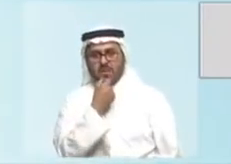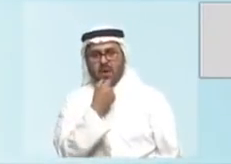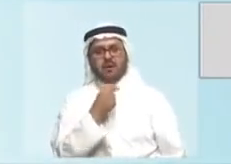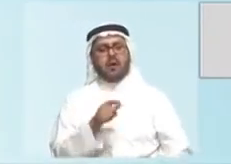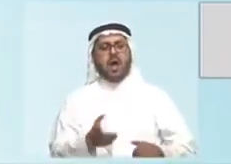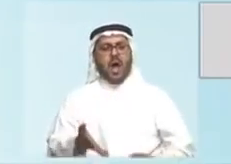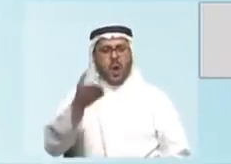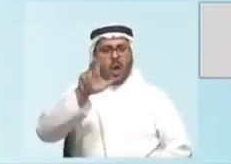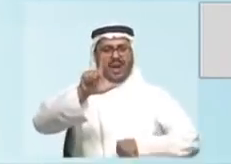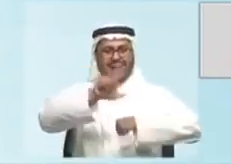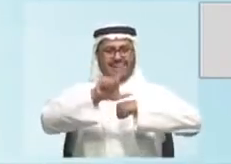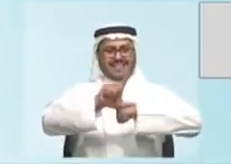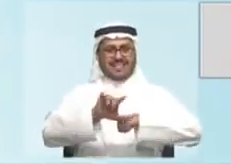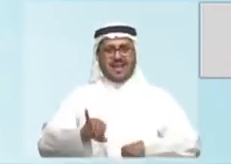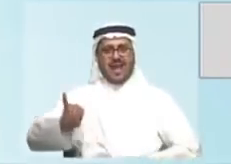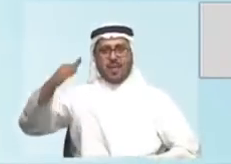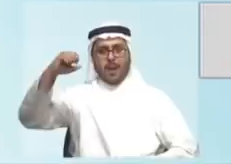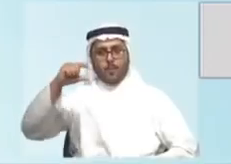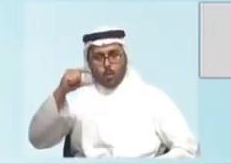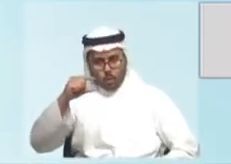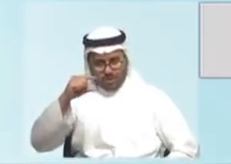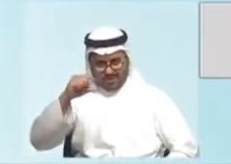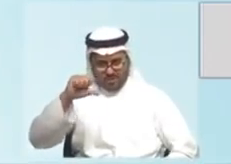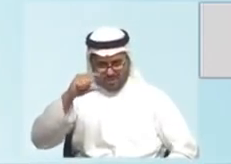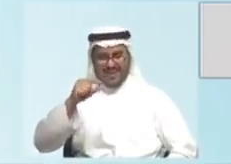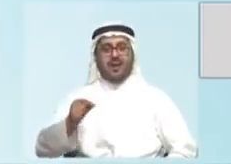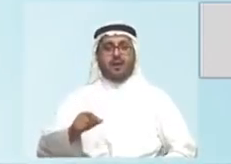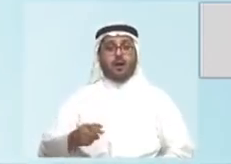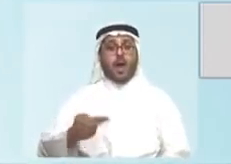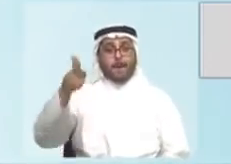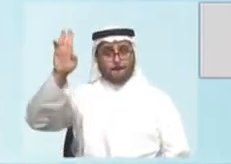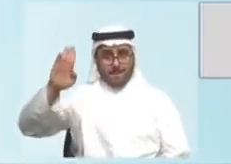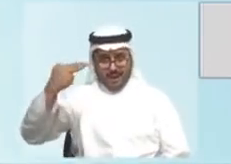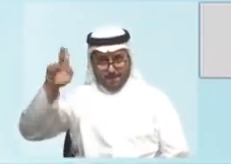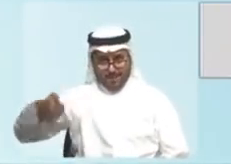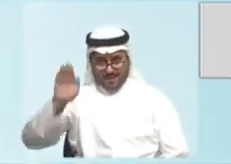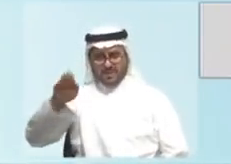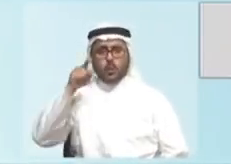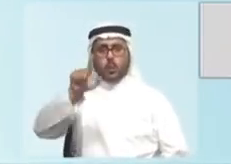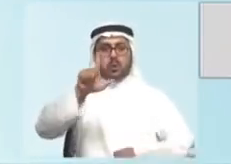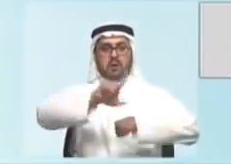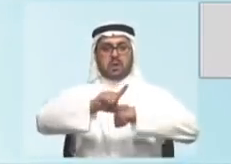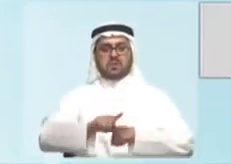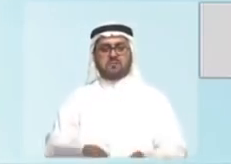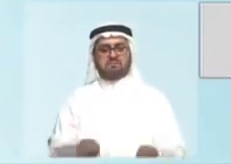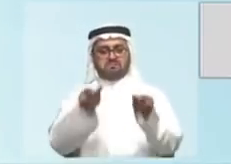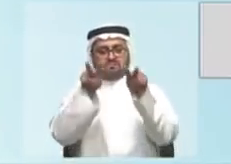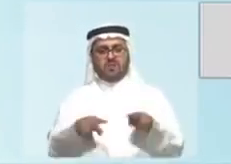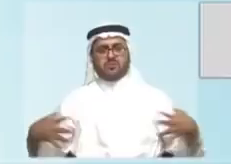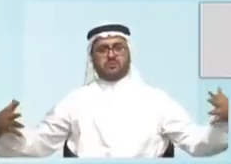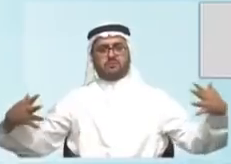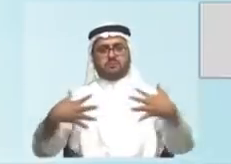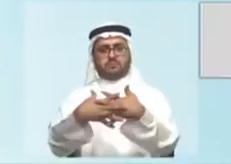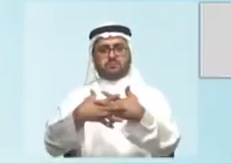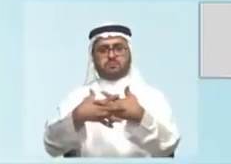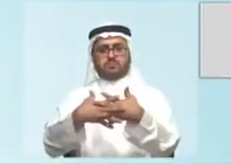محمود عباس نحن معكم، كنا ولا زلنا وسنستمر معكم، موقفنا من